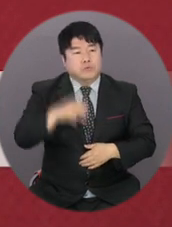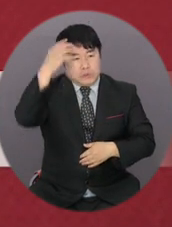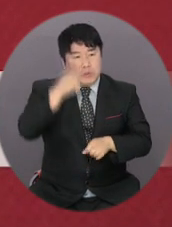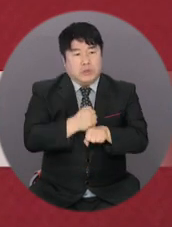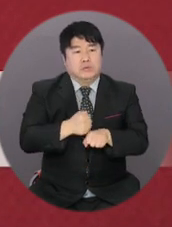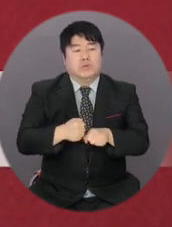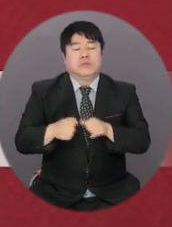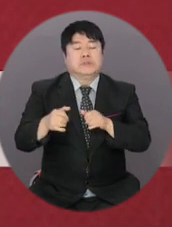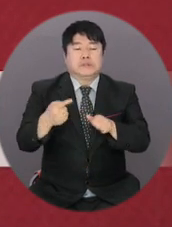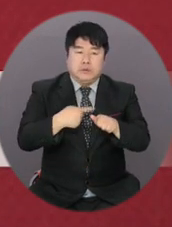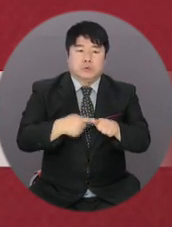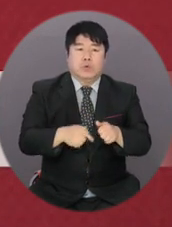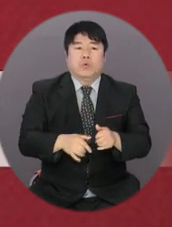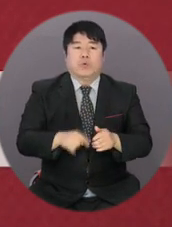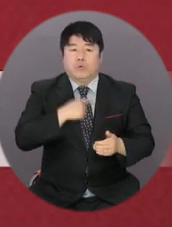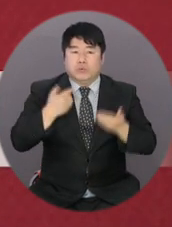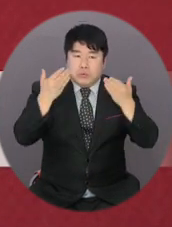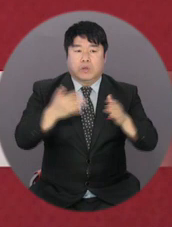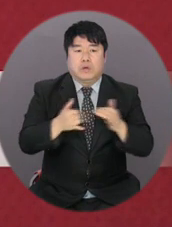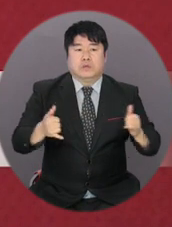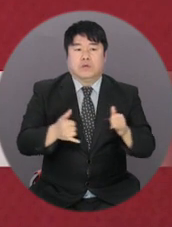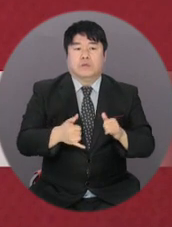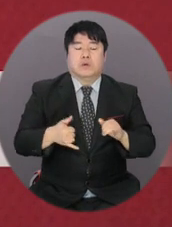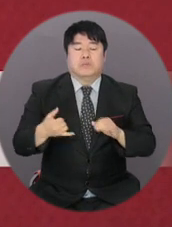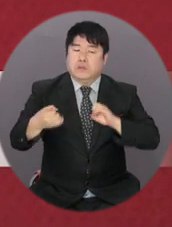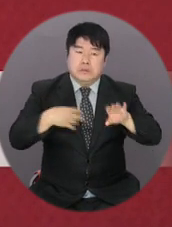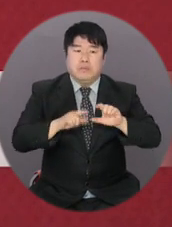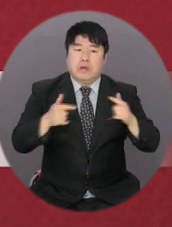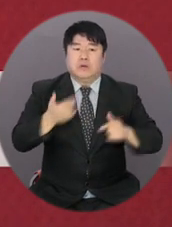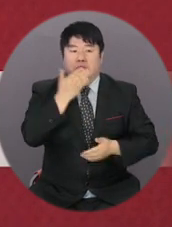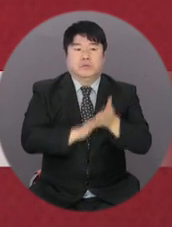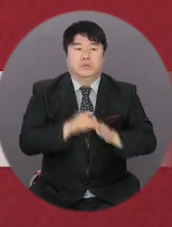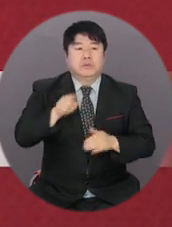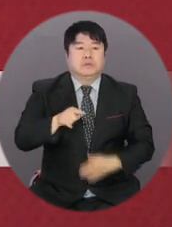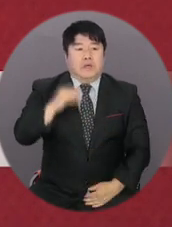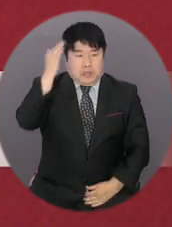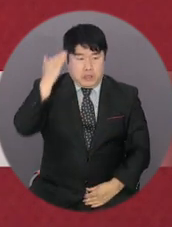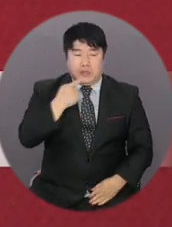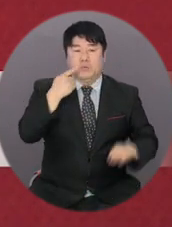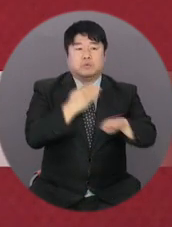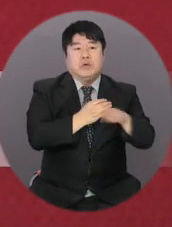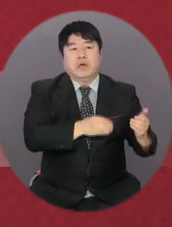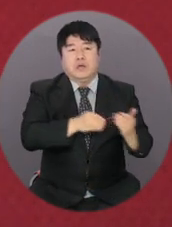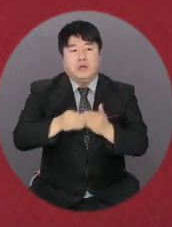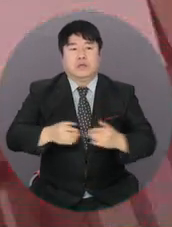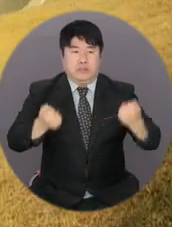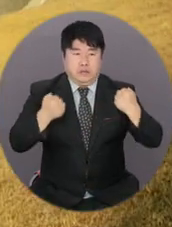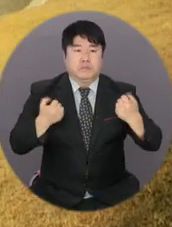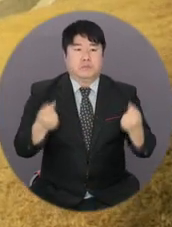스스로 몸을 내던지는 그런 분들의 죽음 앞에 응답을 안 할 수가 없었던 것이죠. 그게 한국 민주화를 이끌어낸